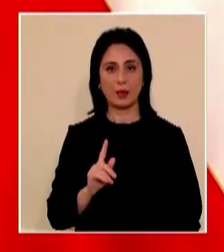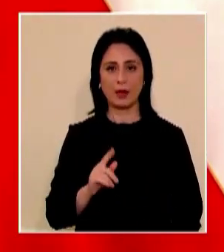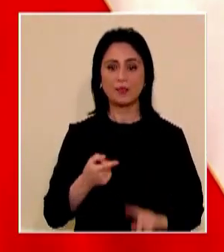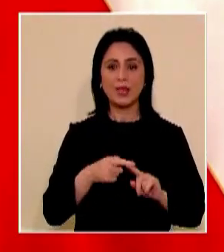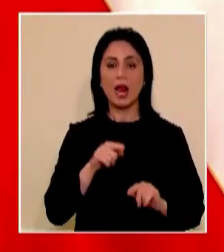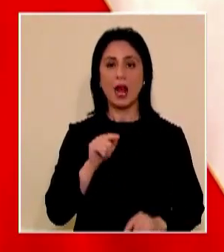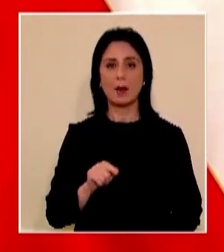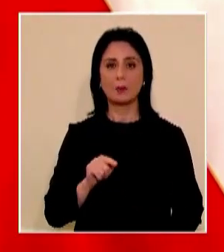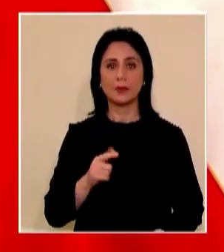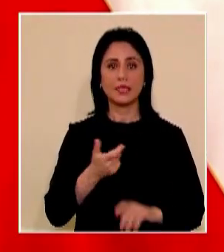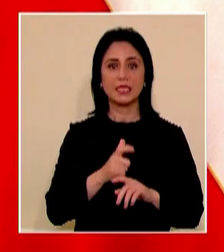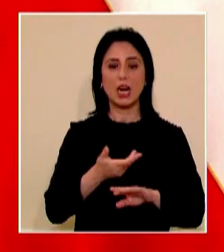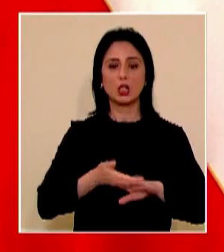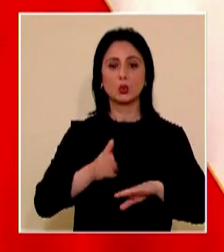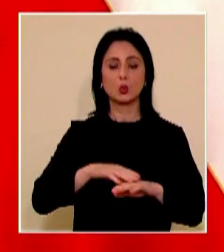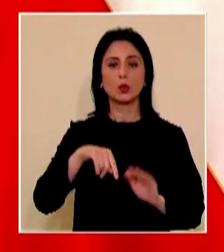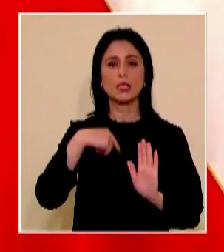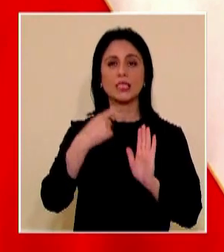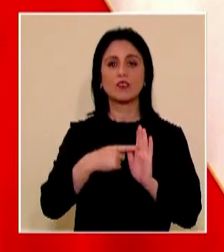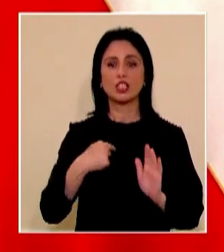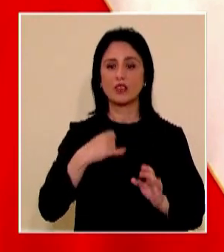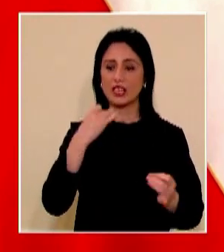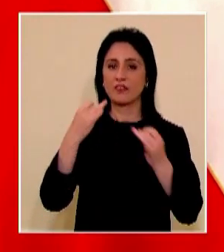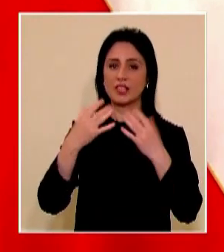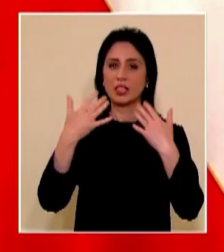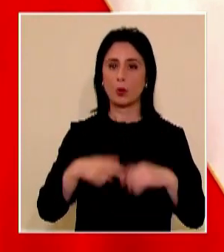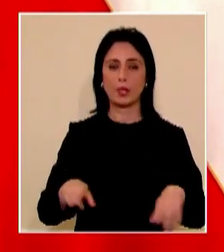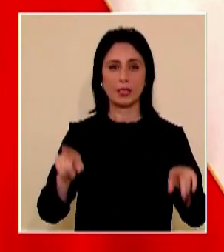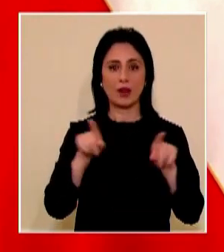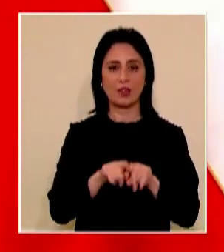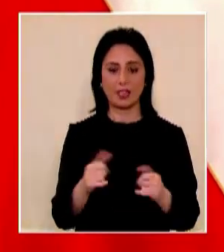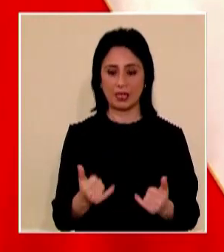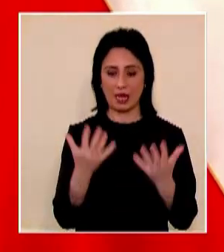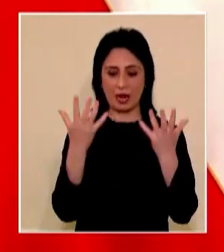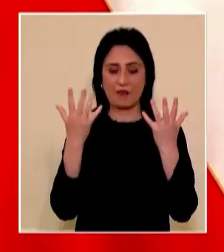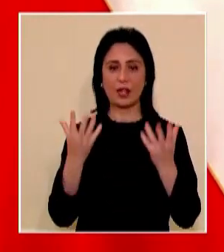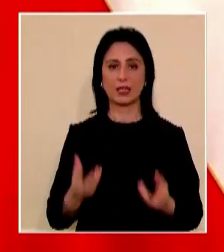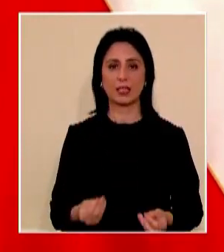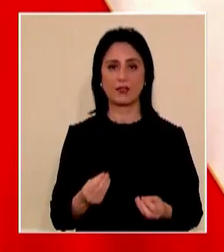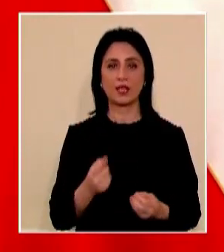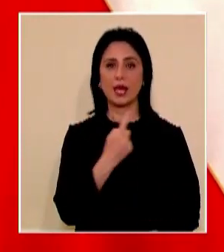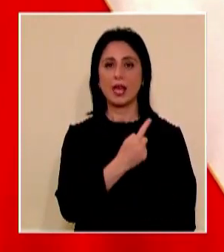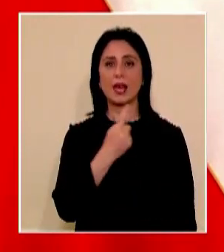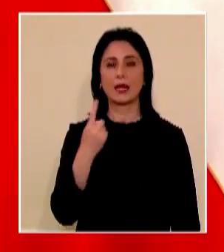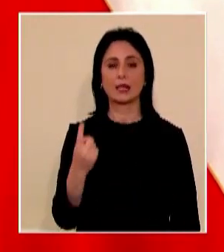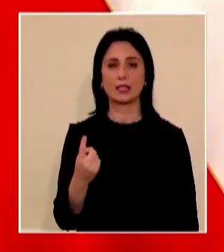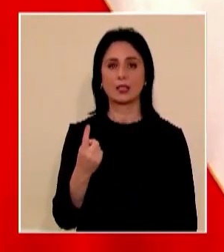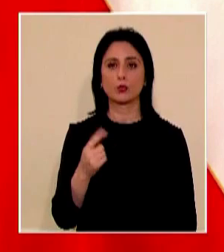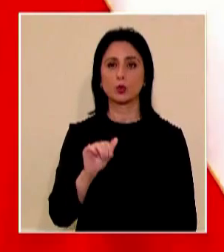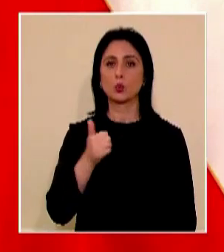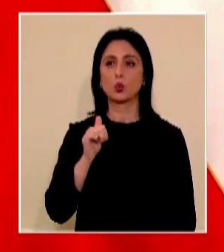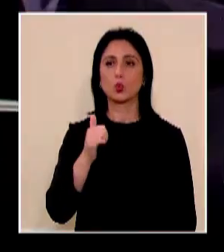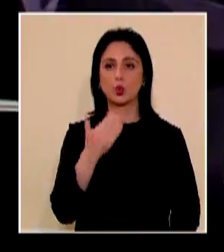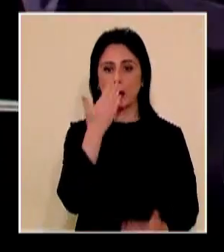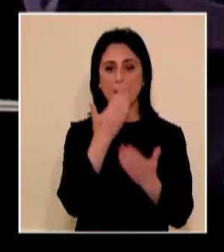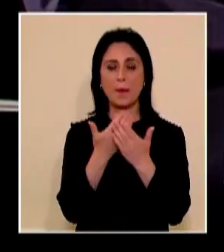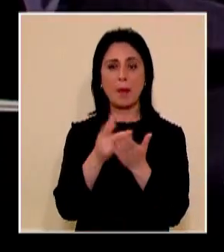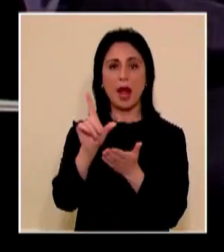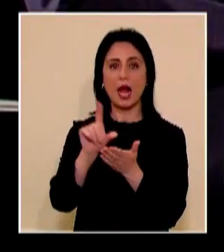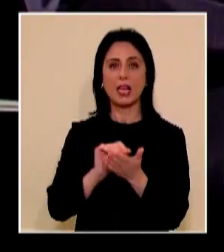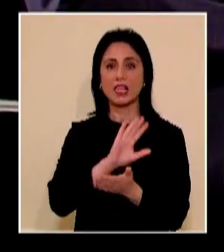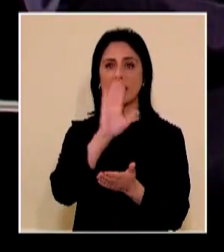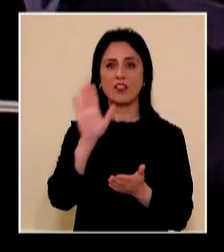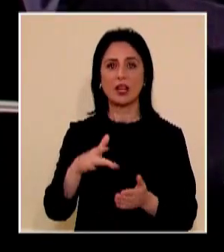ამ ძალიან რთულ საკითხის ჩვენ ვისაუბრეთ ასევე დღევანდელ ერთ-ერთი როგორც მაგალითი